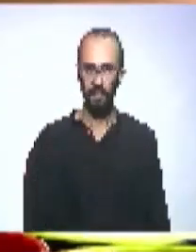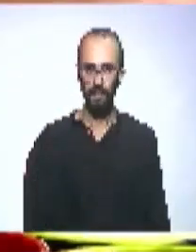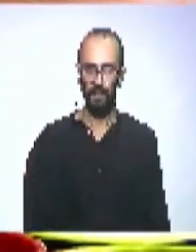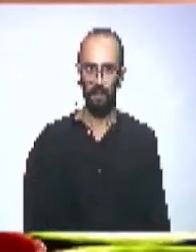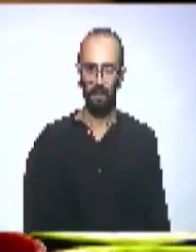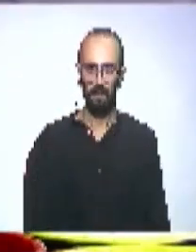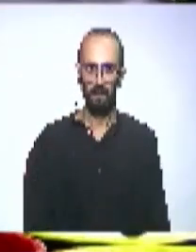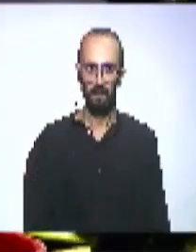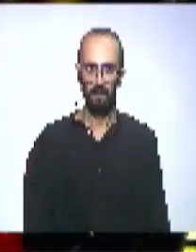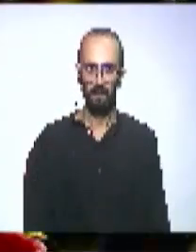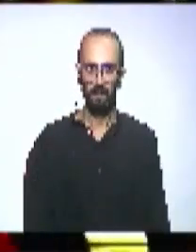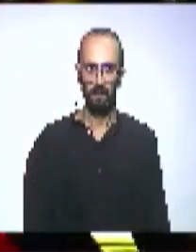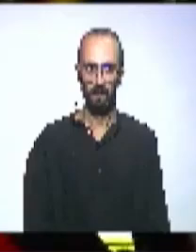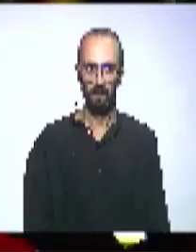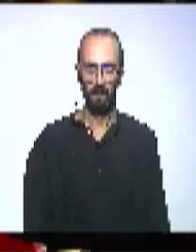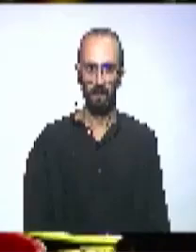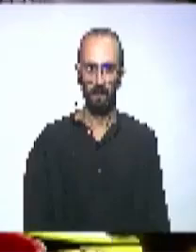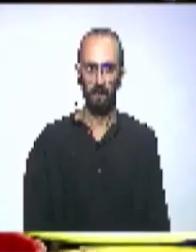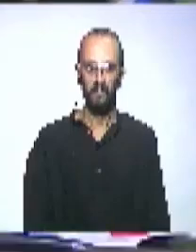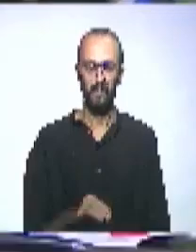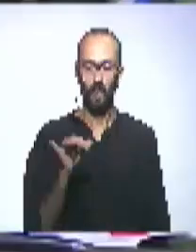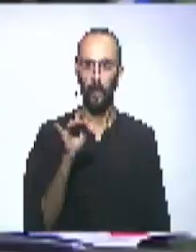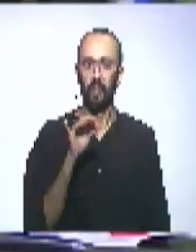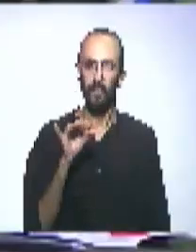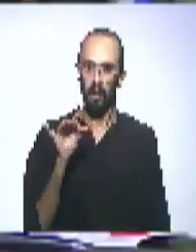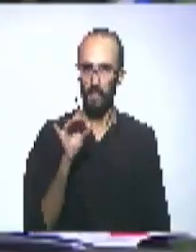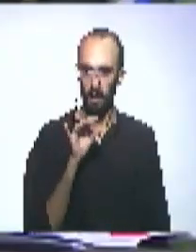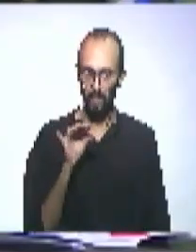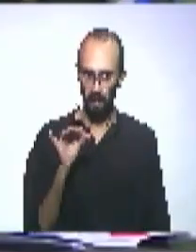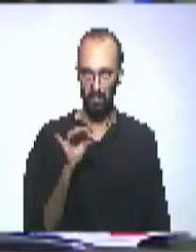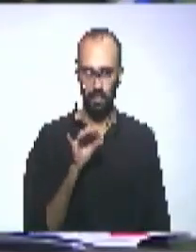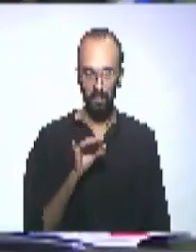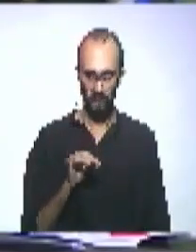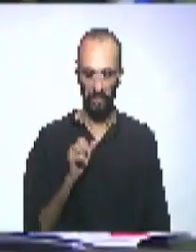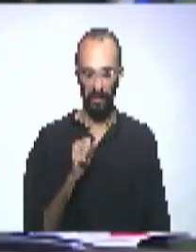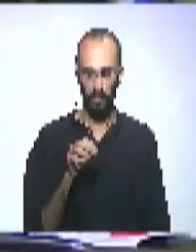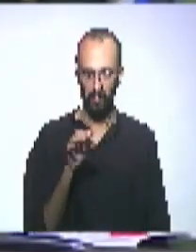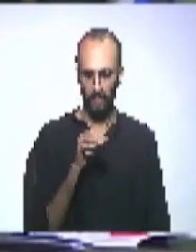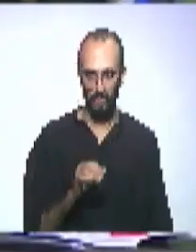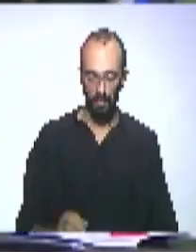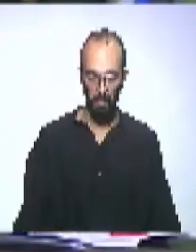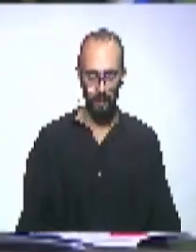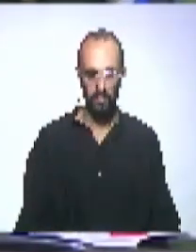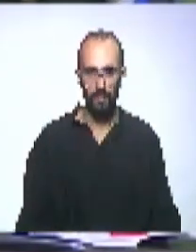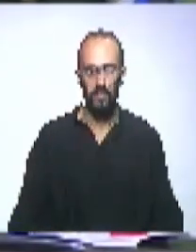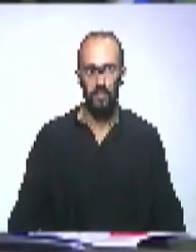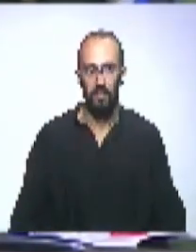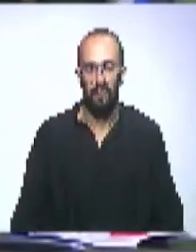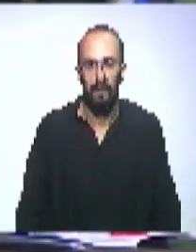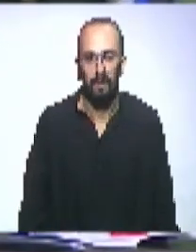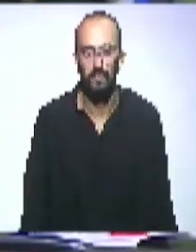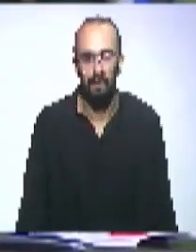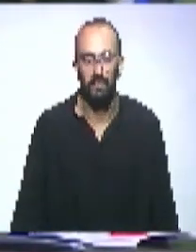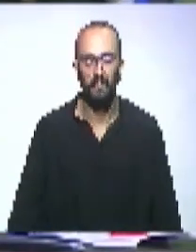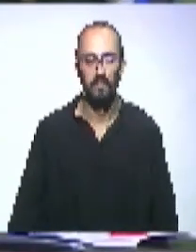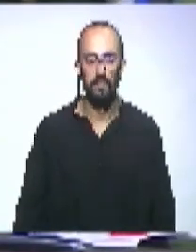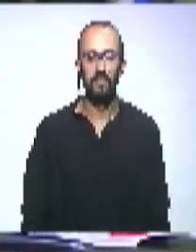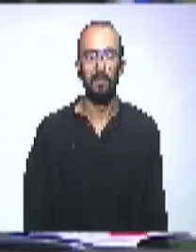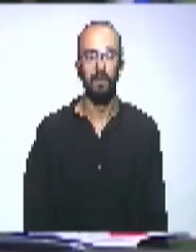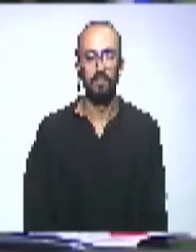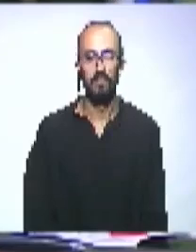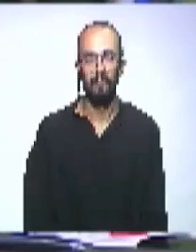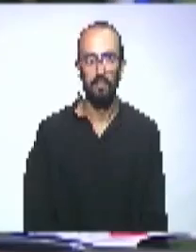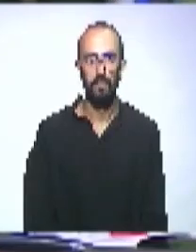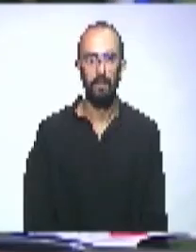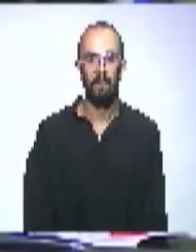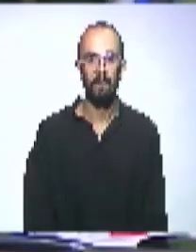كويس، شوية كزبرة ناشفة، شوية بهارات